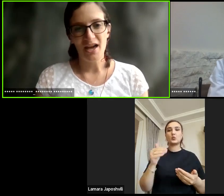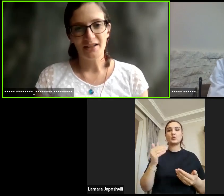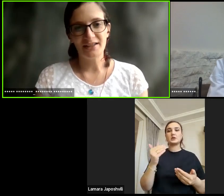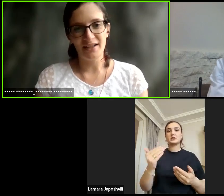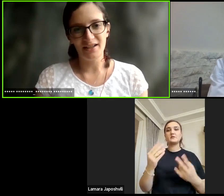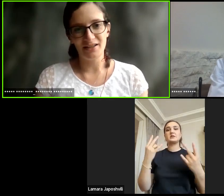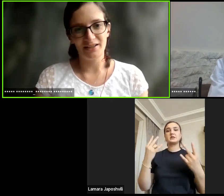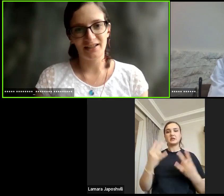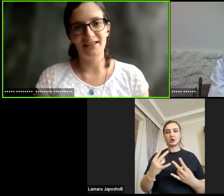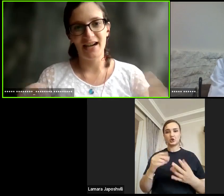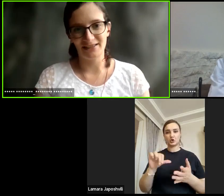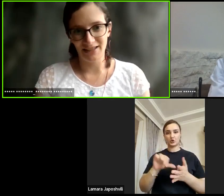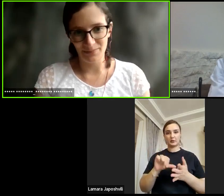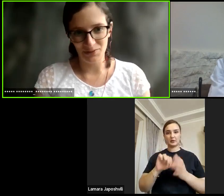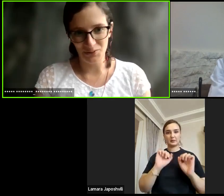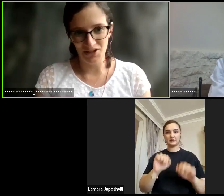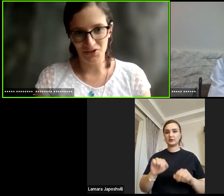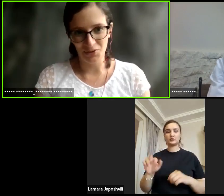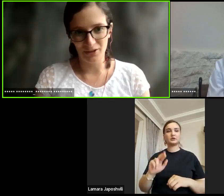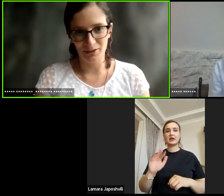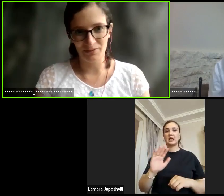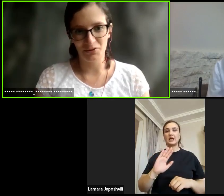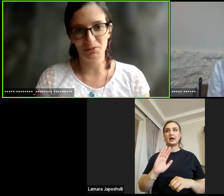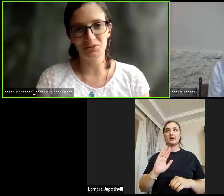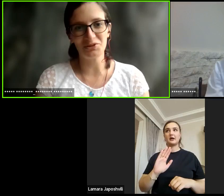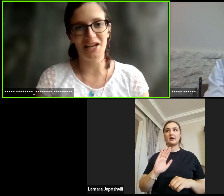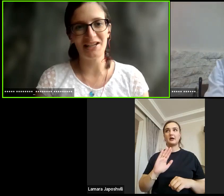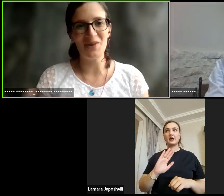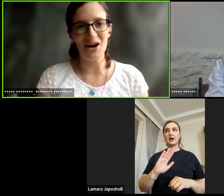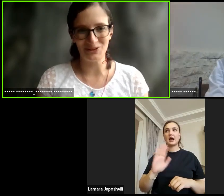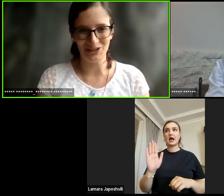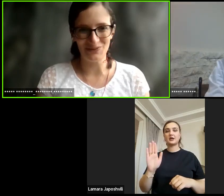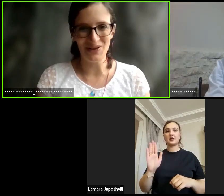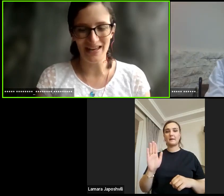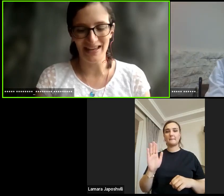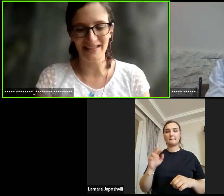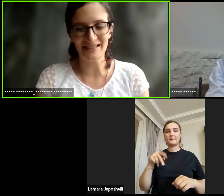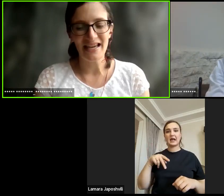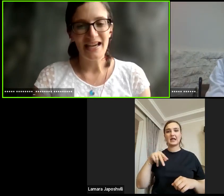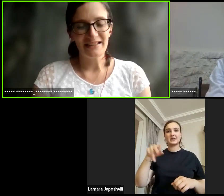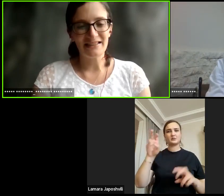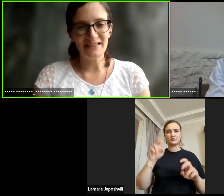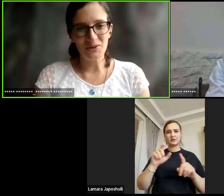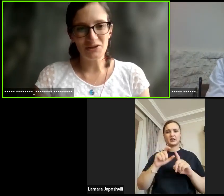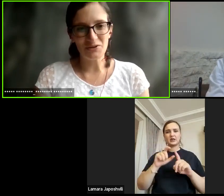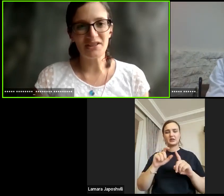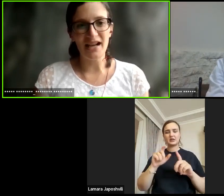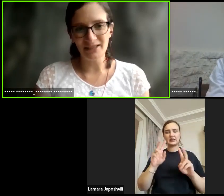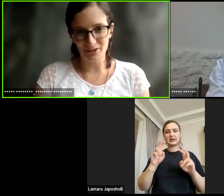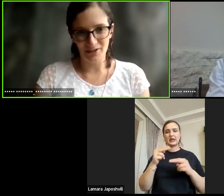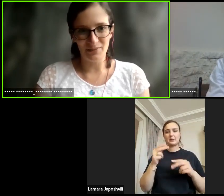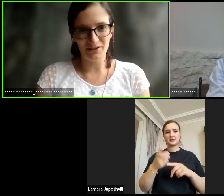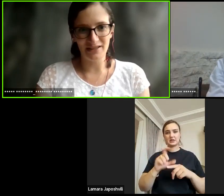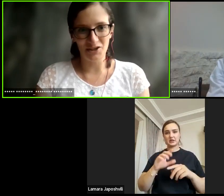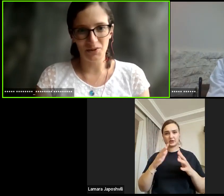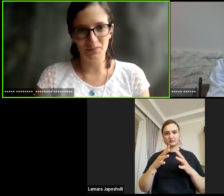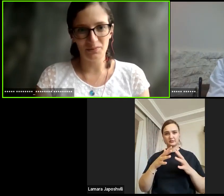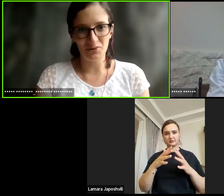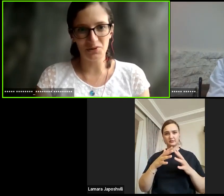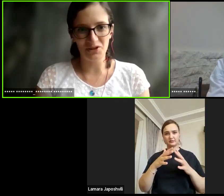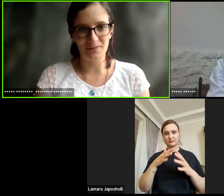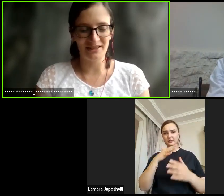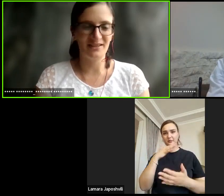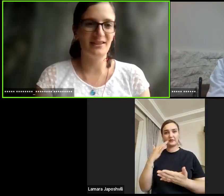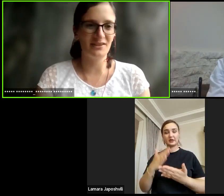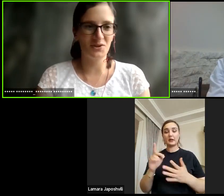საშუალებებს და არა გადაადგილებისთვის საჭირო დამხმარე საშუალებებს, იმიტომ რომ ძალიან ფართო თემა ეს. და სიარულისთვის რა დამხმარე